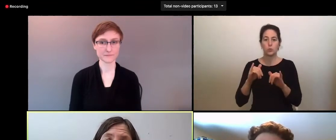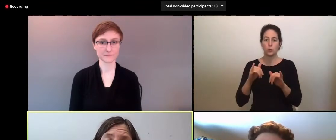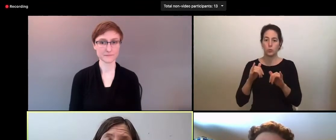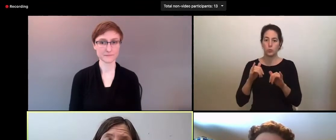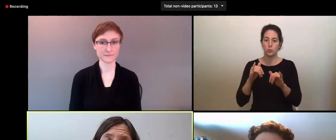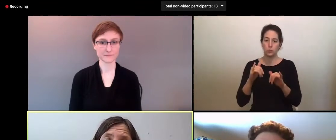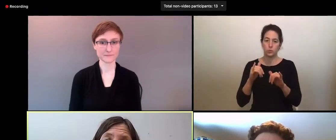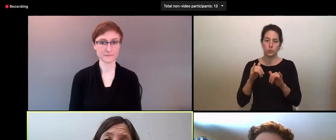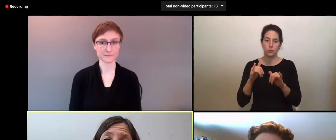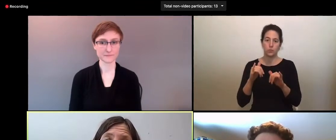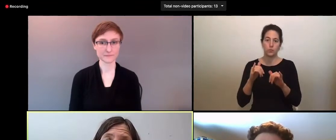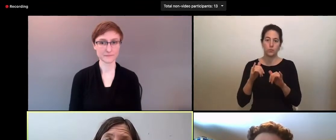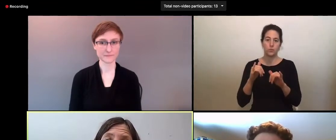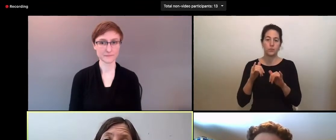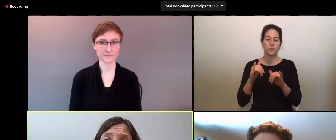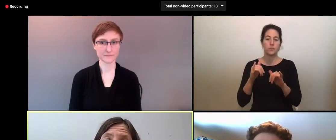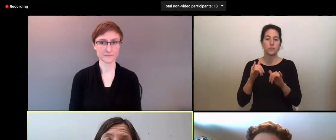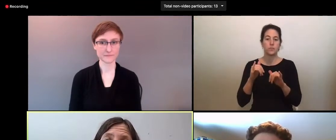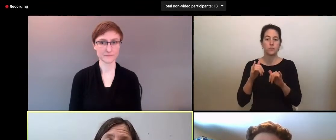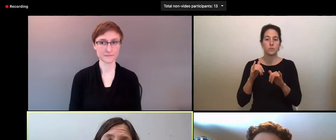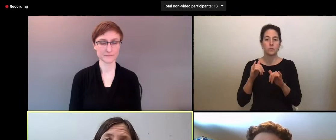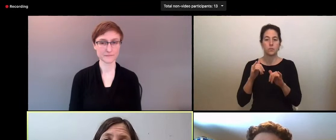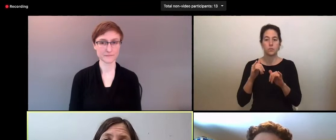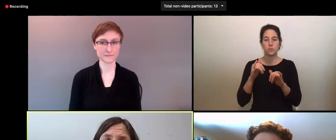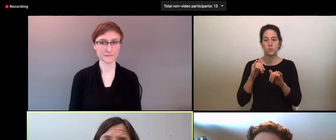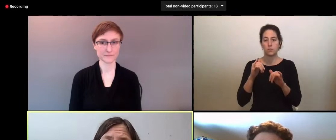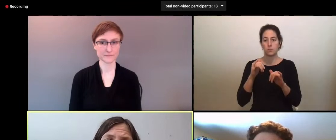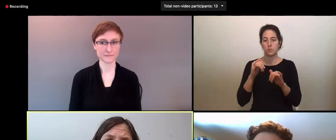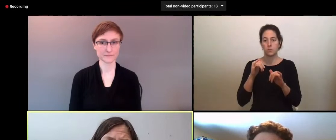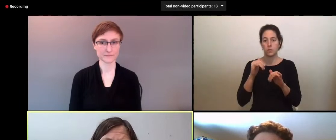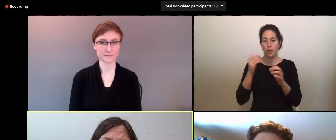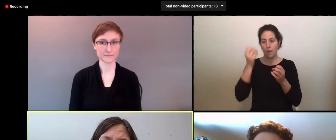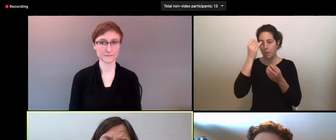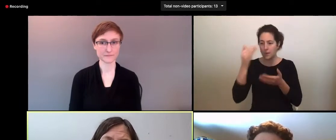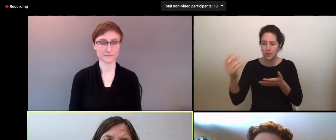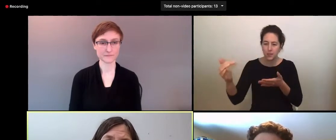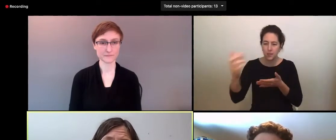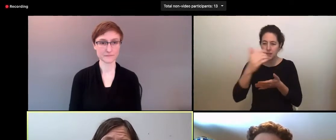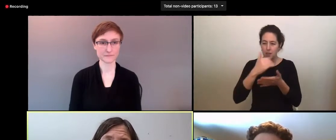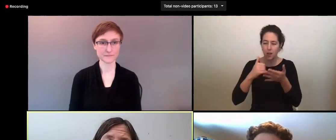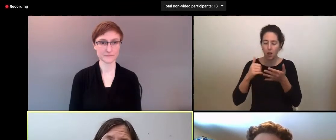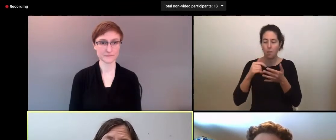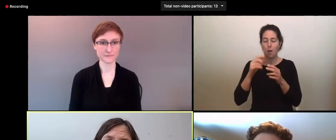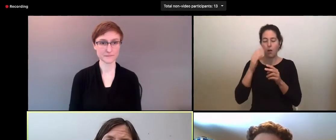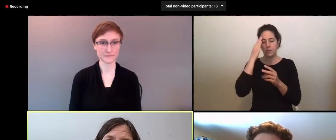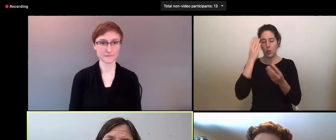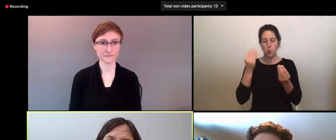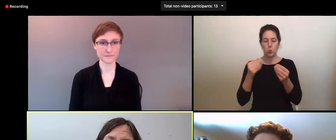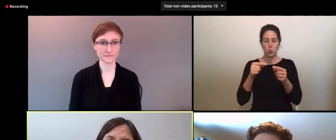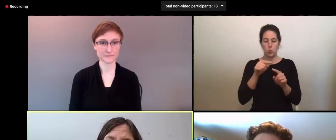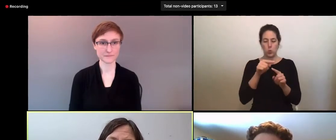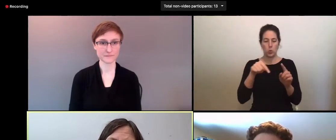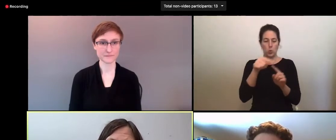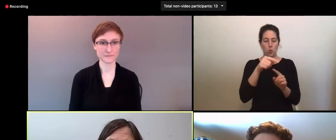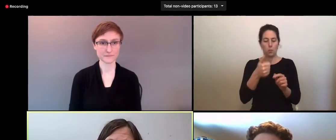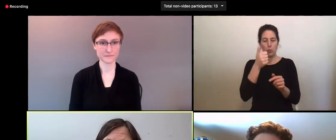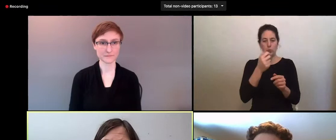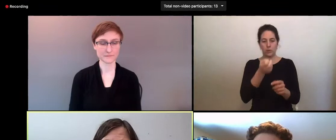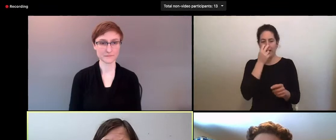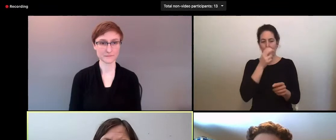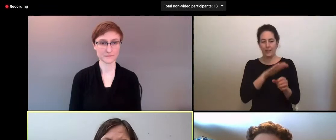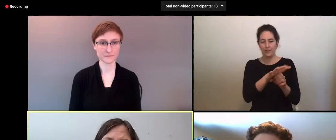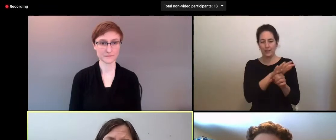information pour déterminer où il y a peut-être un environnement plus à risque, un type